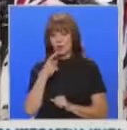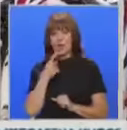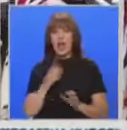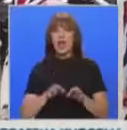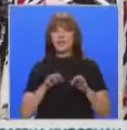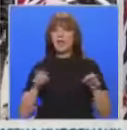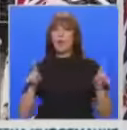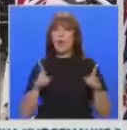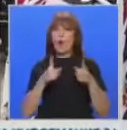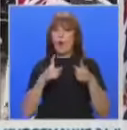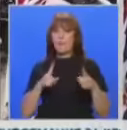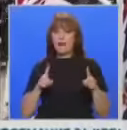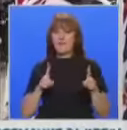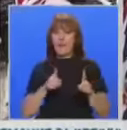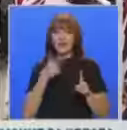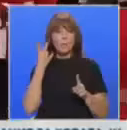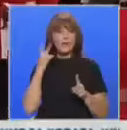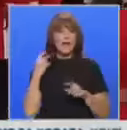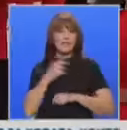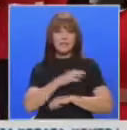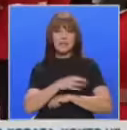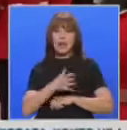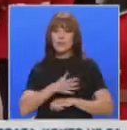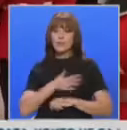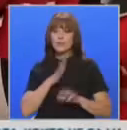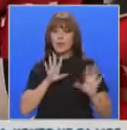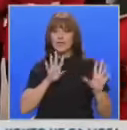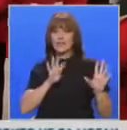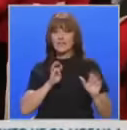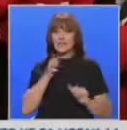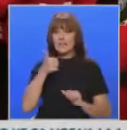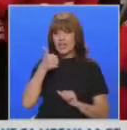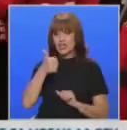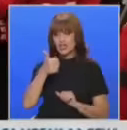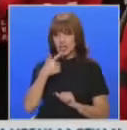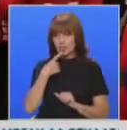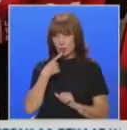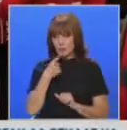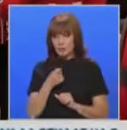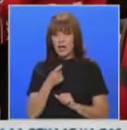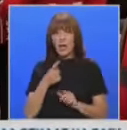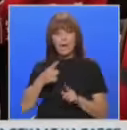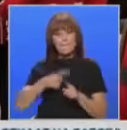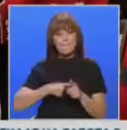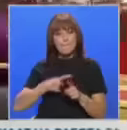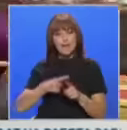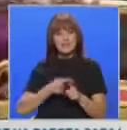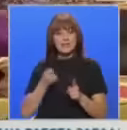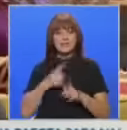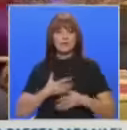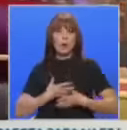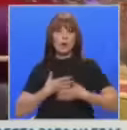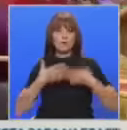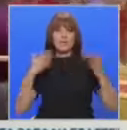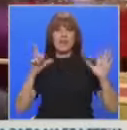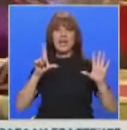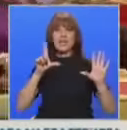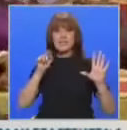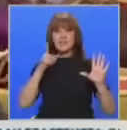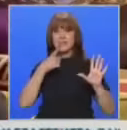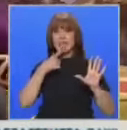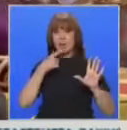Най-дълго управлявалия монарх в британската история почина на 96 години в замъка Балморал, месеци след като отпразнува 70 години на